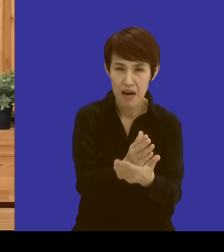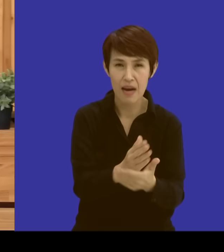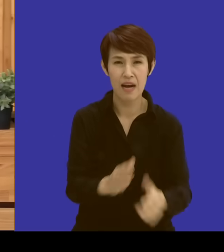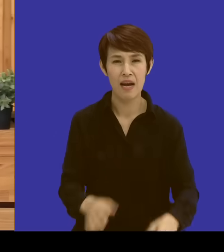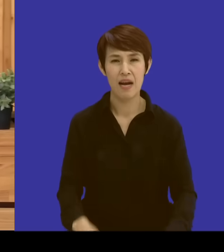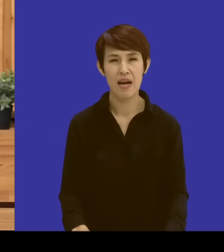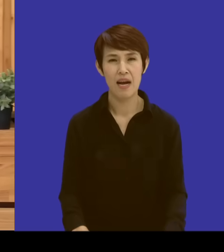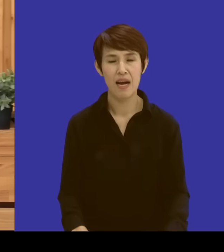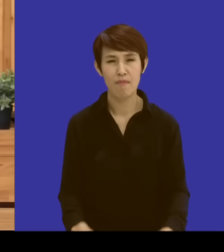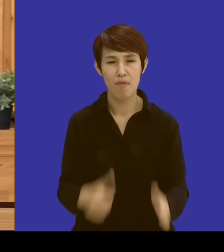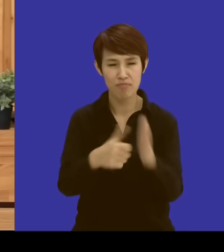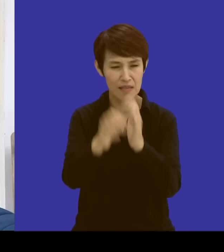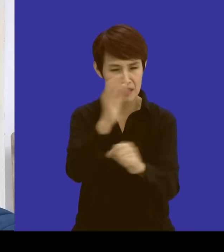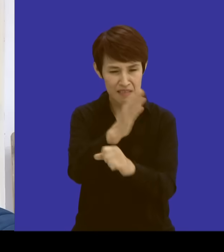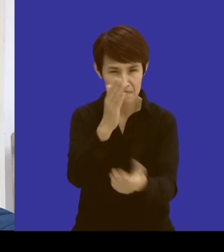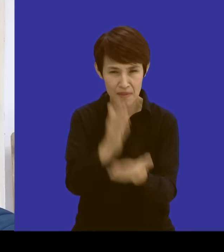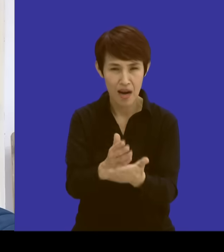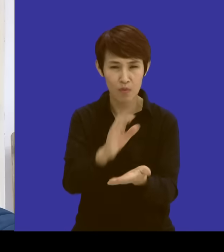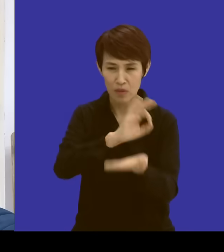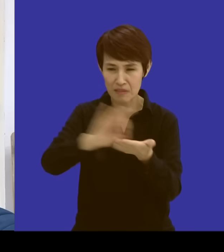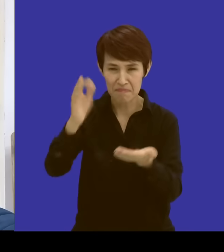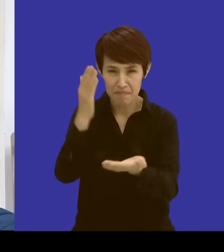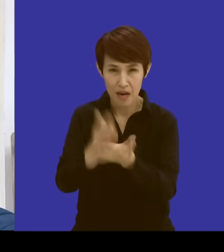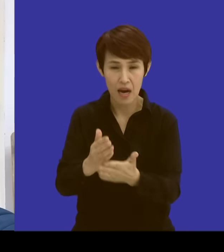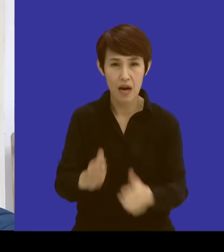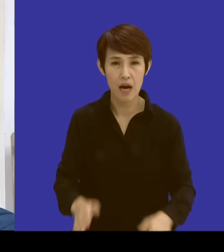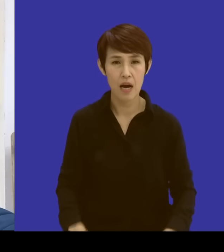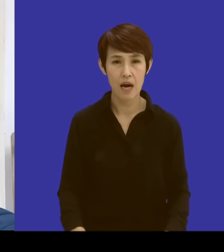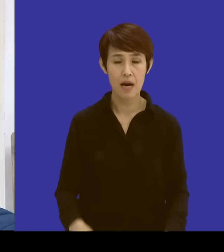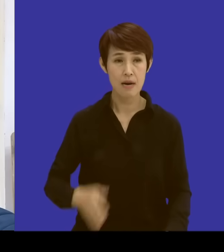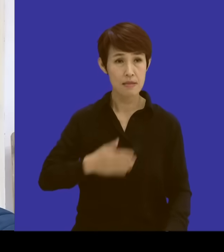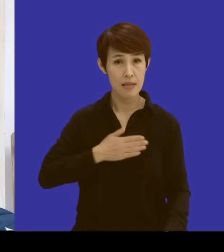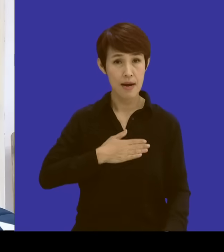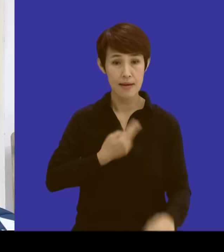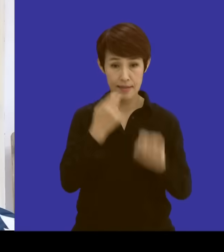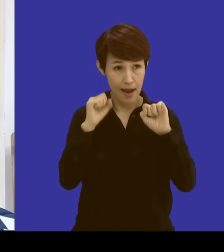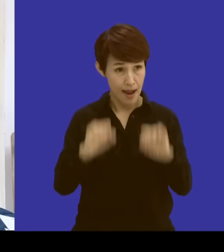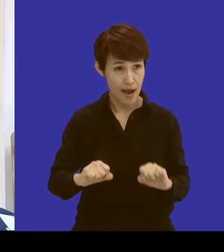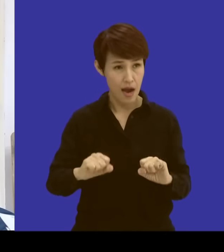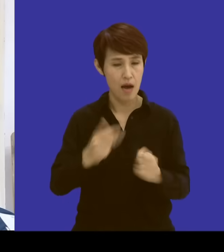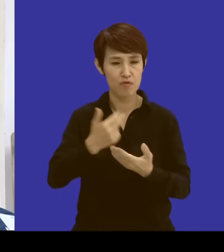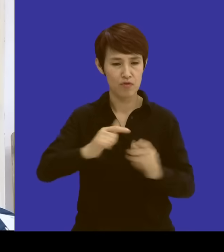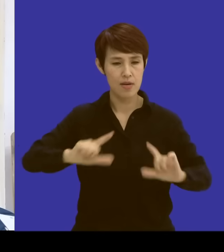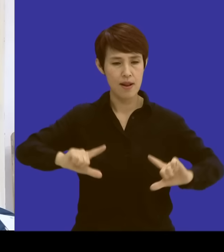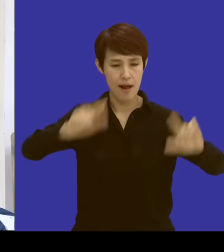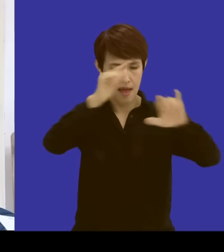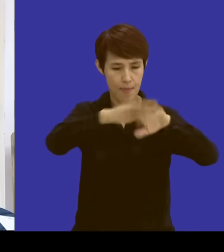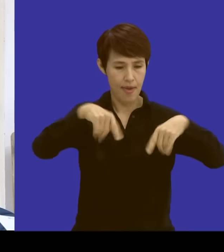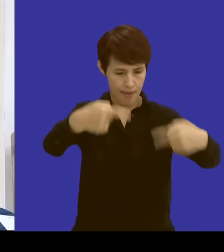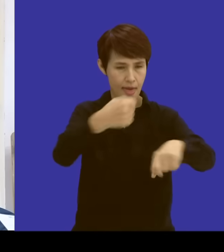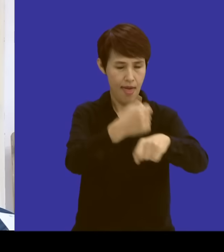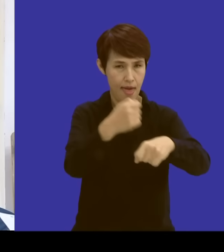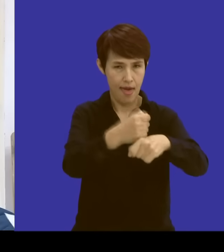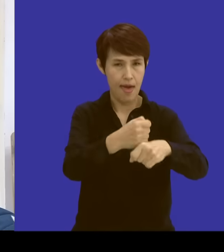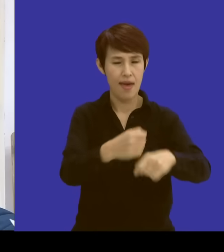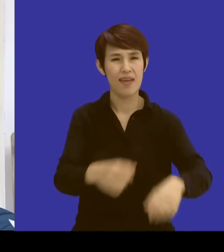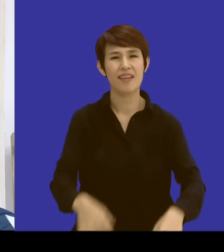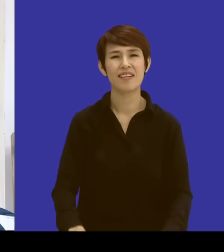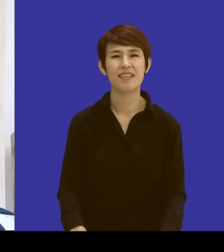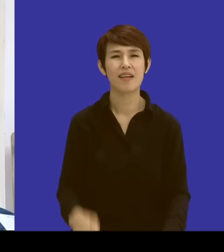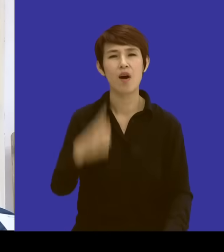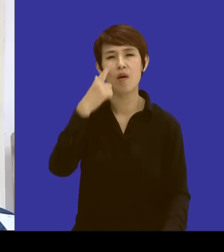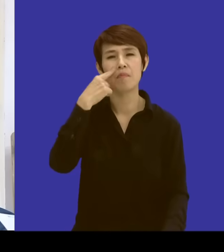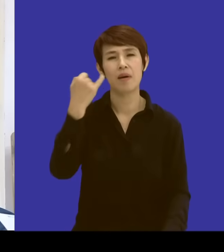그래요. 예. 네. 뭐 어머니는 내가 영안실에 있지 않는 한은 주일날 예배 자리에 있을 거다.